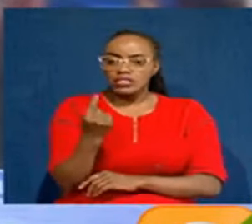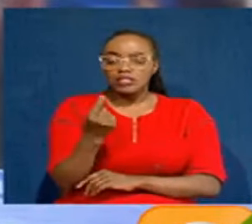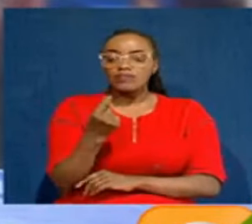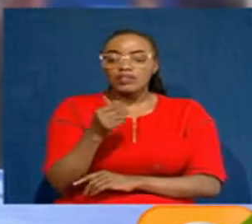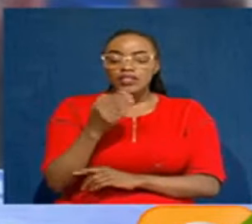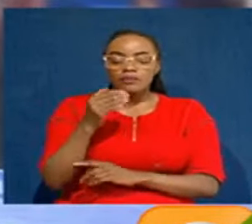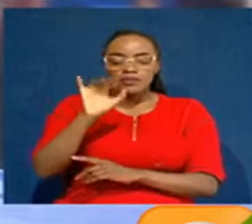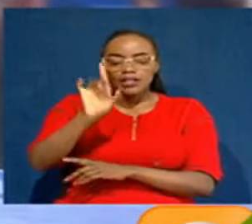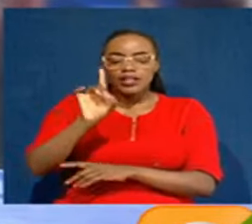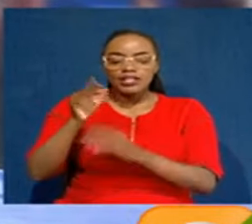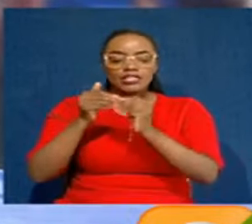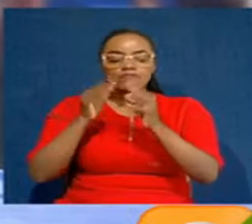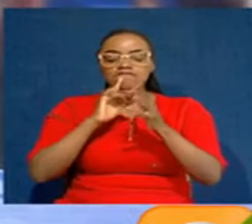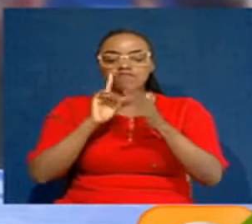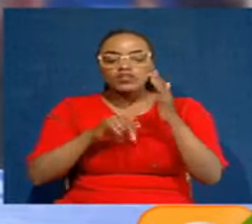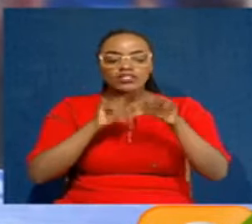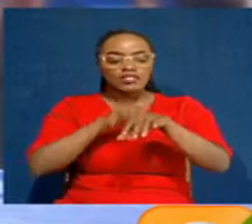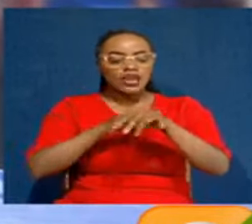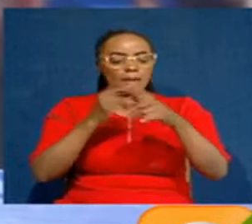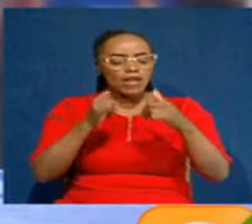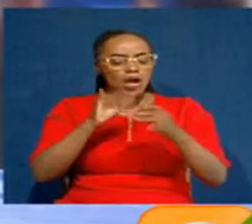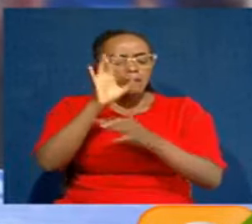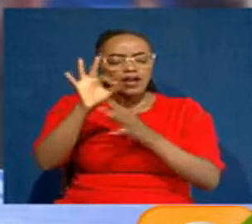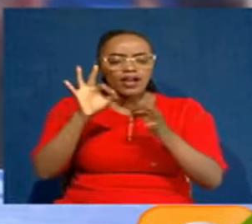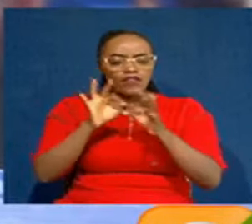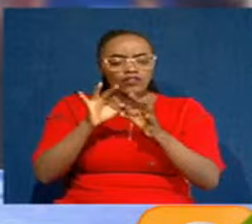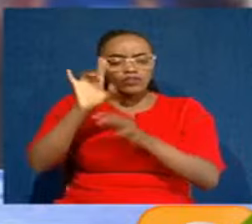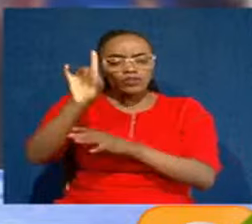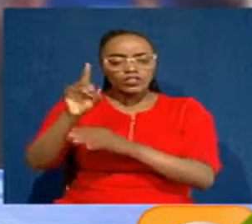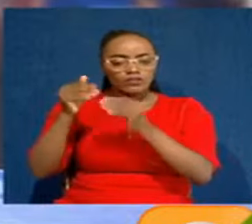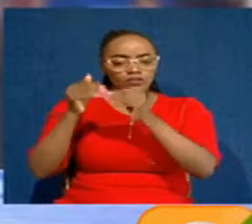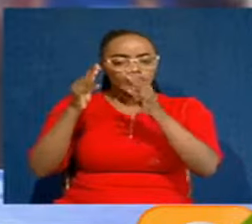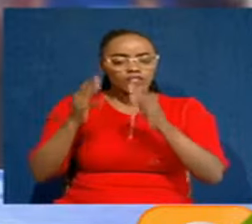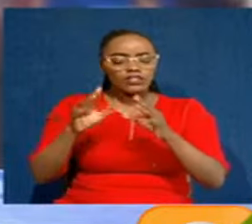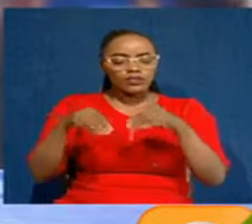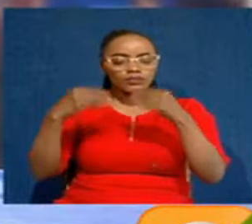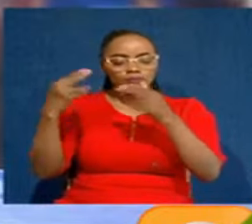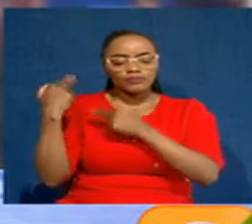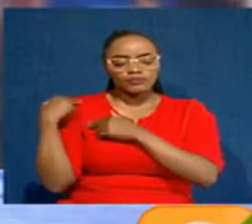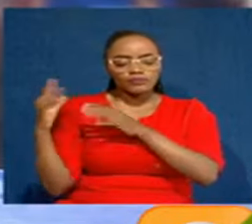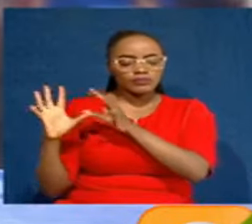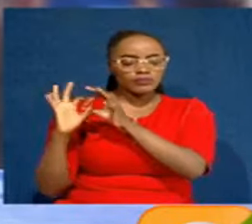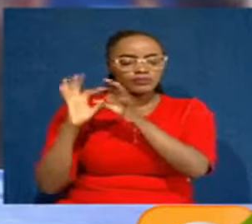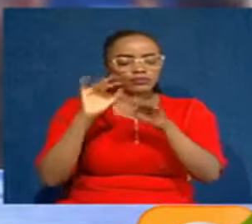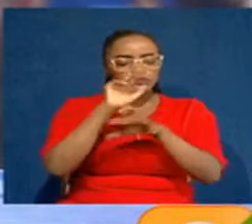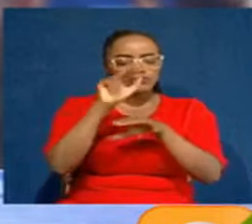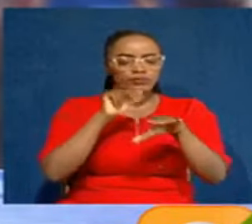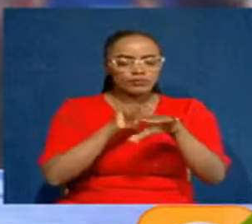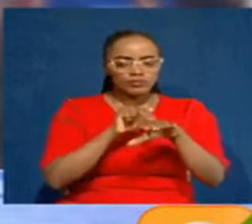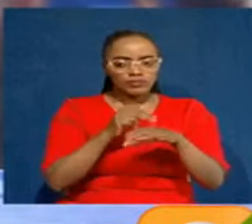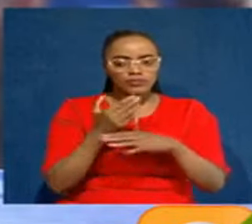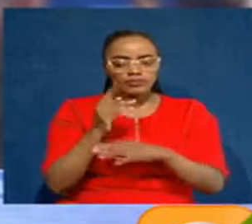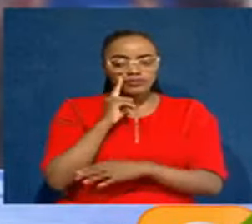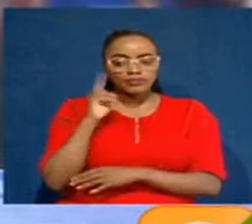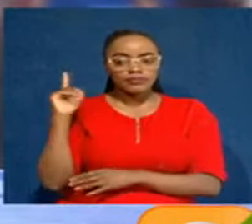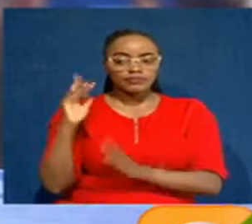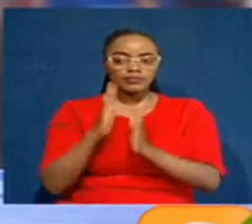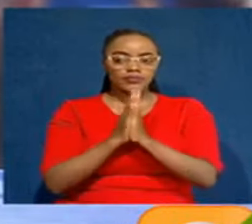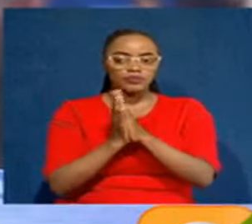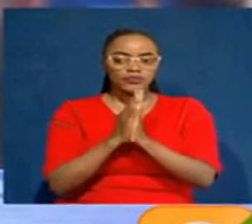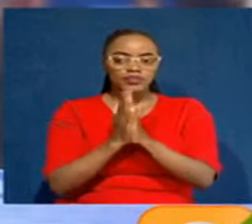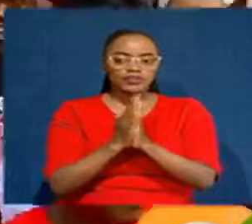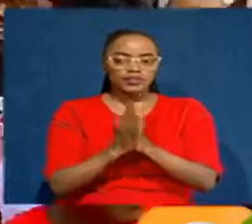Viongozi wa kidini wakisema ni wakati mwafaka wa viongozi wa kidini kutoa jukumu la kuunganisha taifa, kama vile Willy Lusige